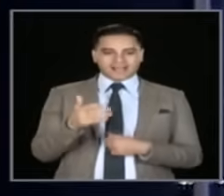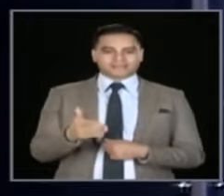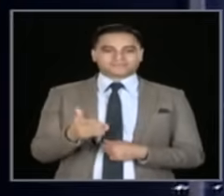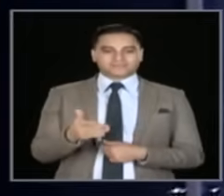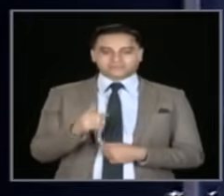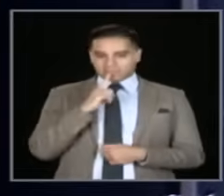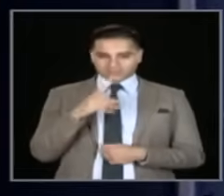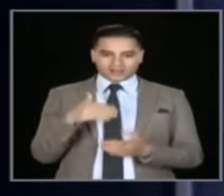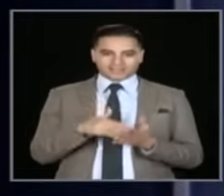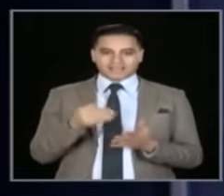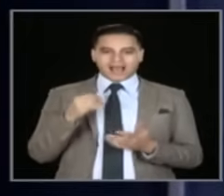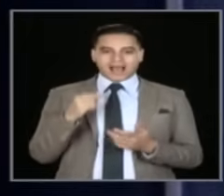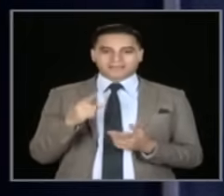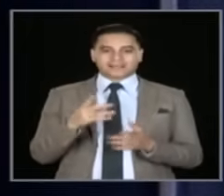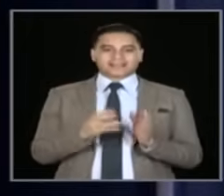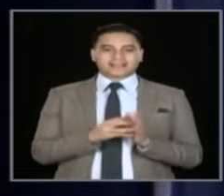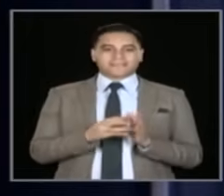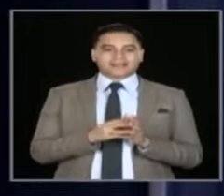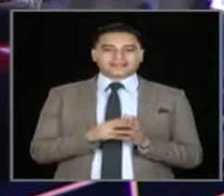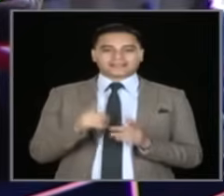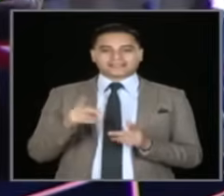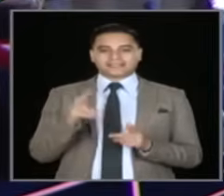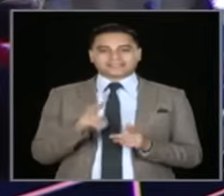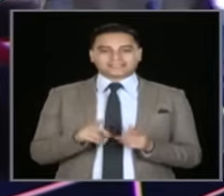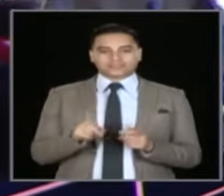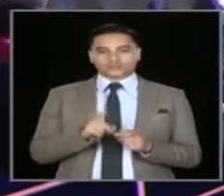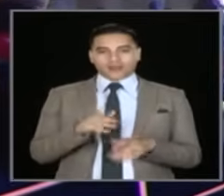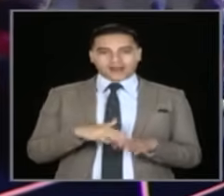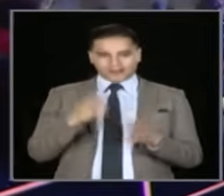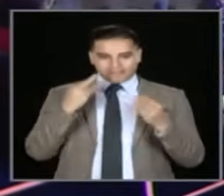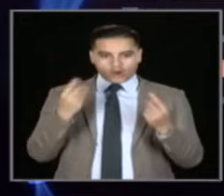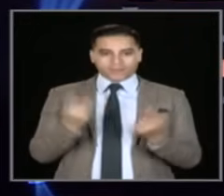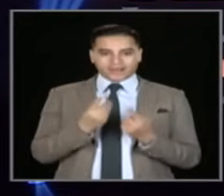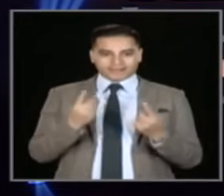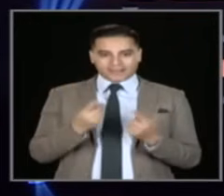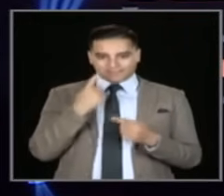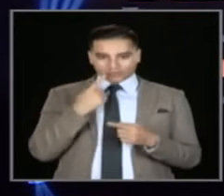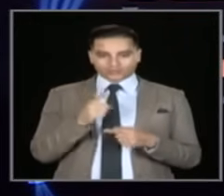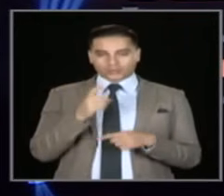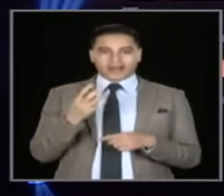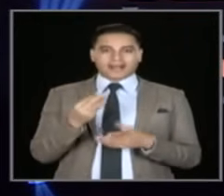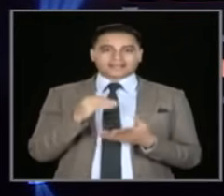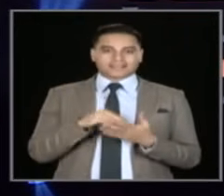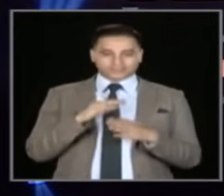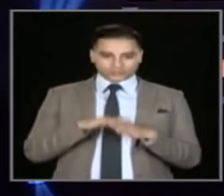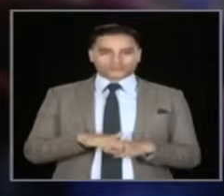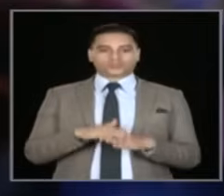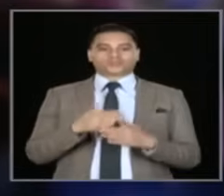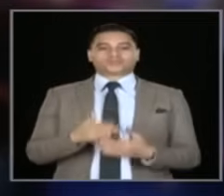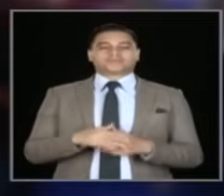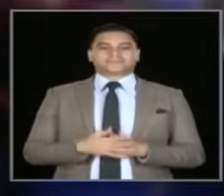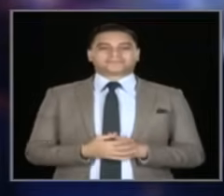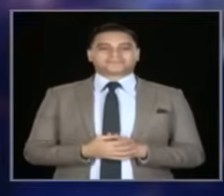بس خلاص أحمد دلوقتي في جامعة النيل. سؤال في المعلومات العامة، سؤال بـ30 نقطة، دوس على البازر.